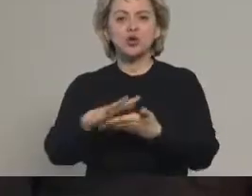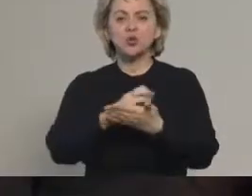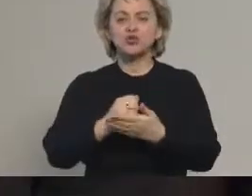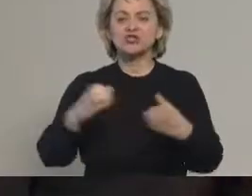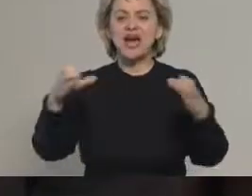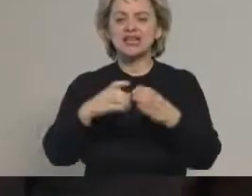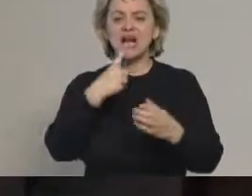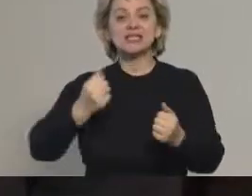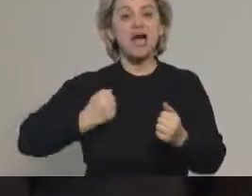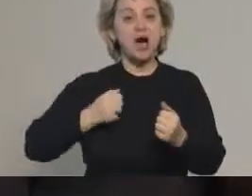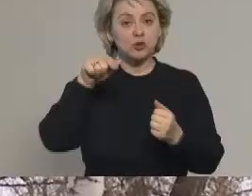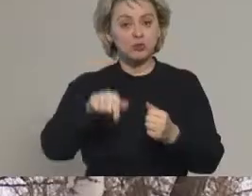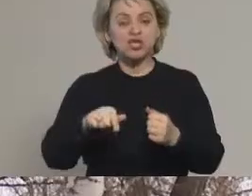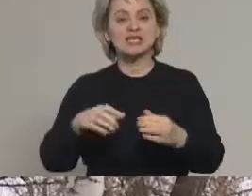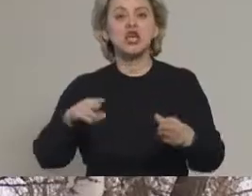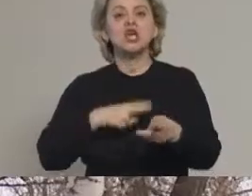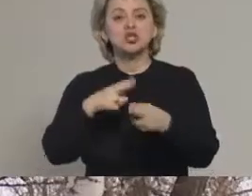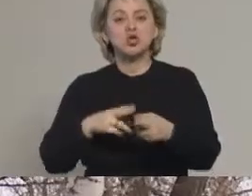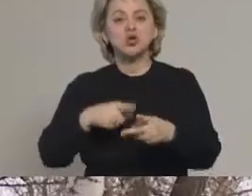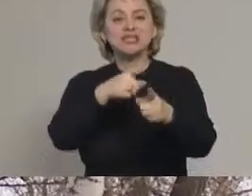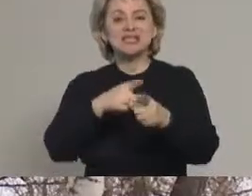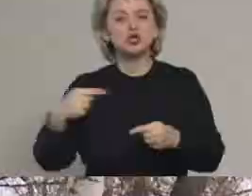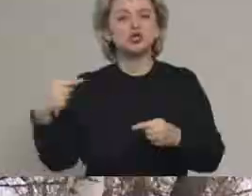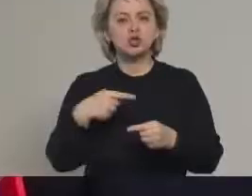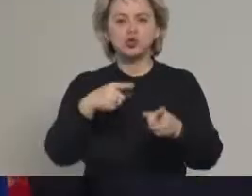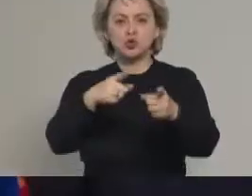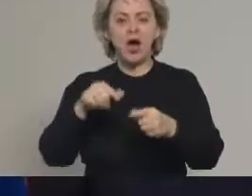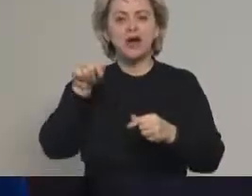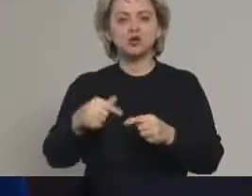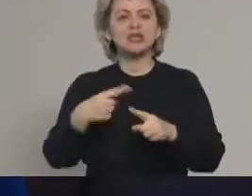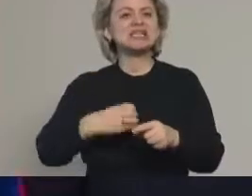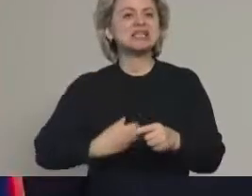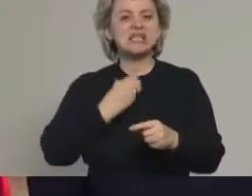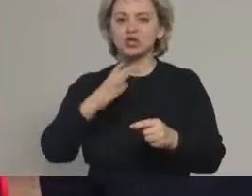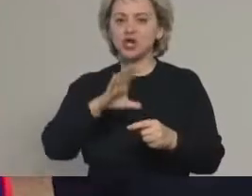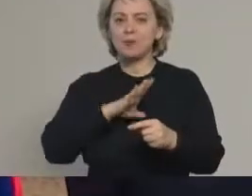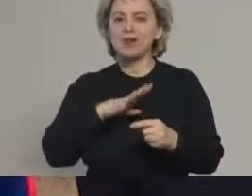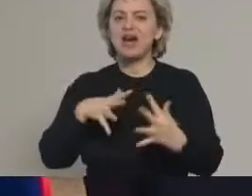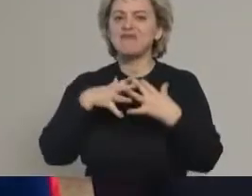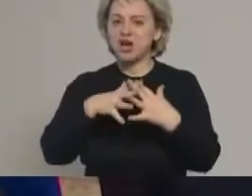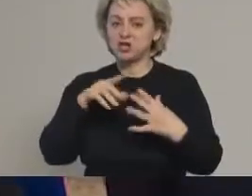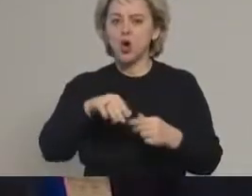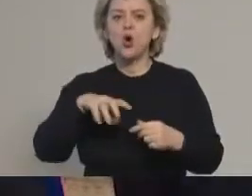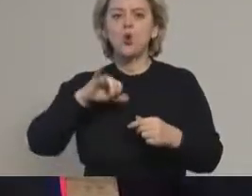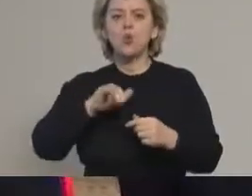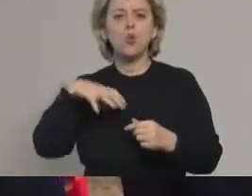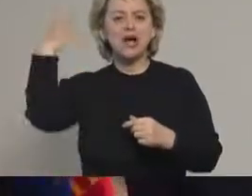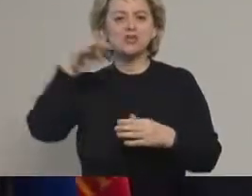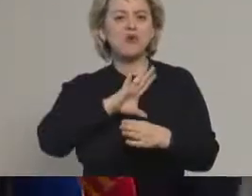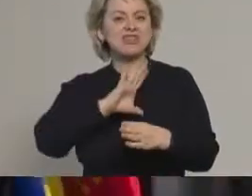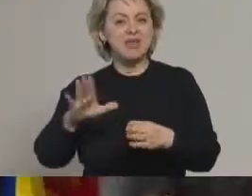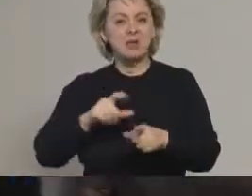300 красноармейцев и эшелон солдат в 1000 штыков. Ну это страшная была резня. У казаков не было ни